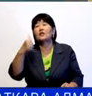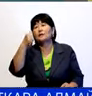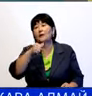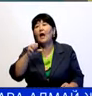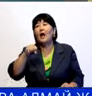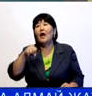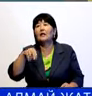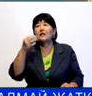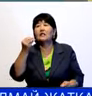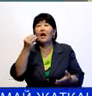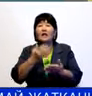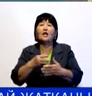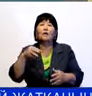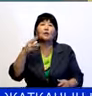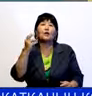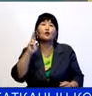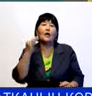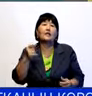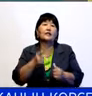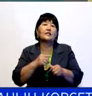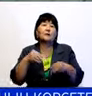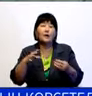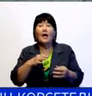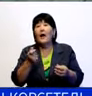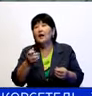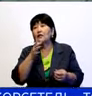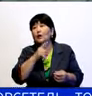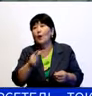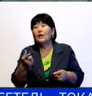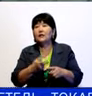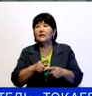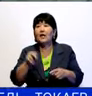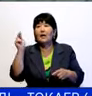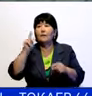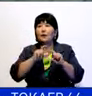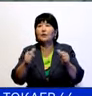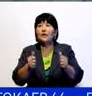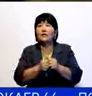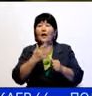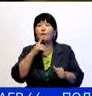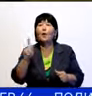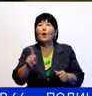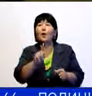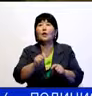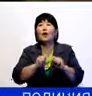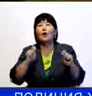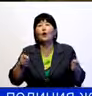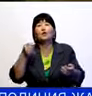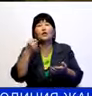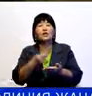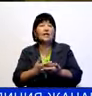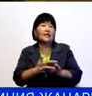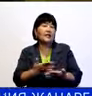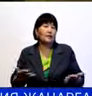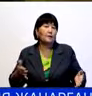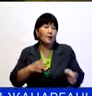Алаш ардақтысы Мұстафа Шоқайдың есімі берілген болатын. Азғана уақыттың ішінде білім ошағы жанынан мұражай ашылып, құнды жәдігерлермен толықты.